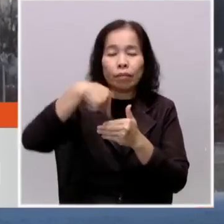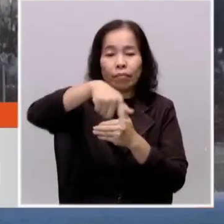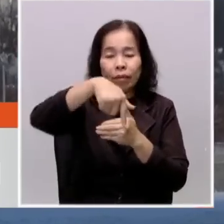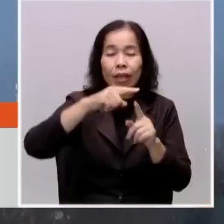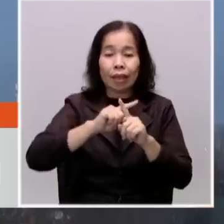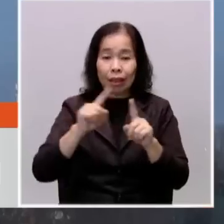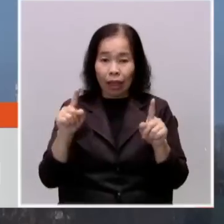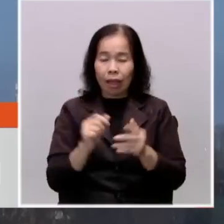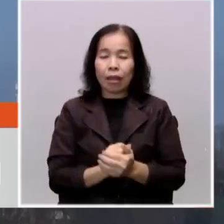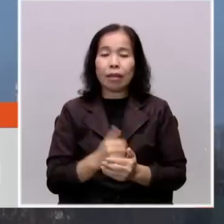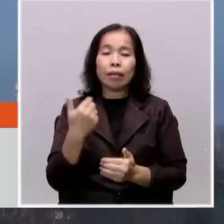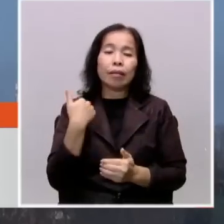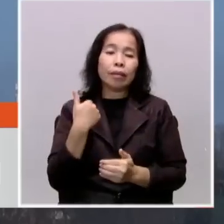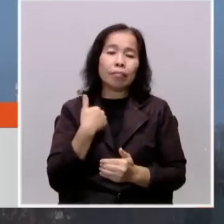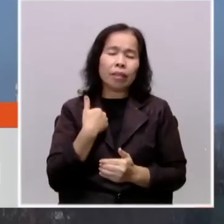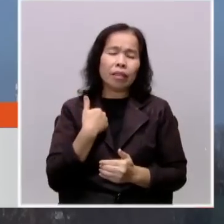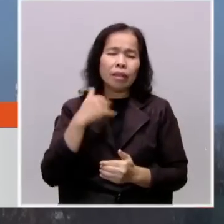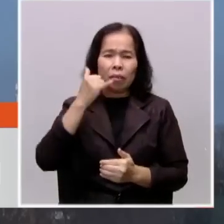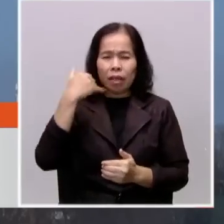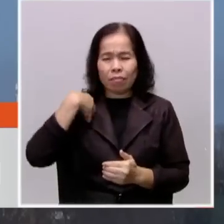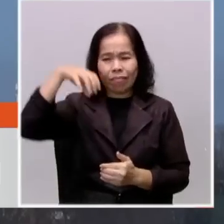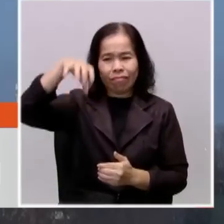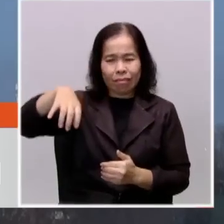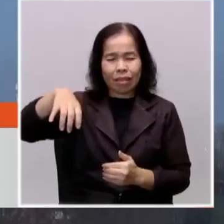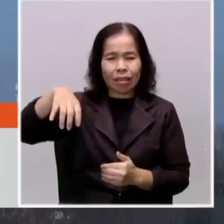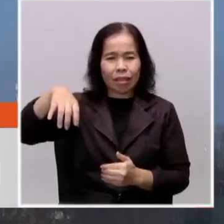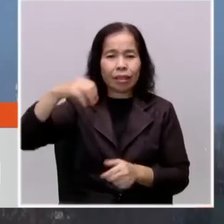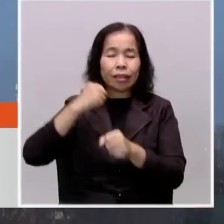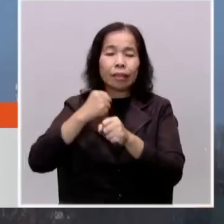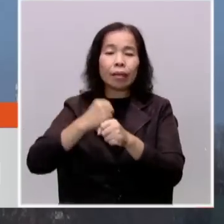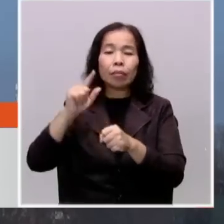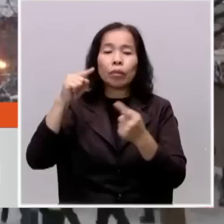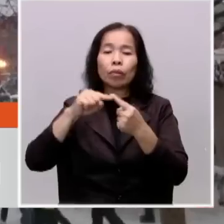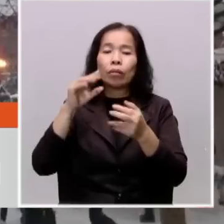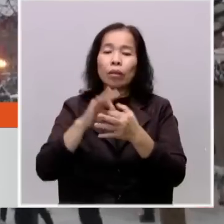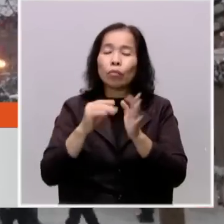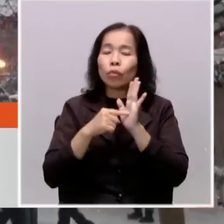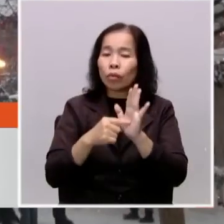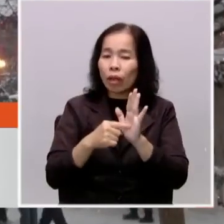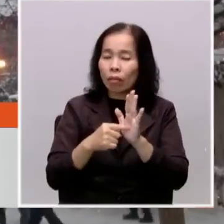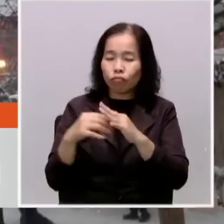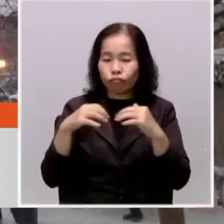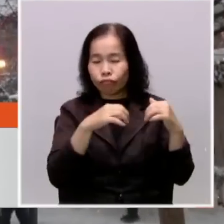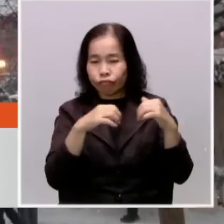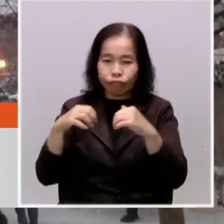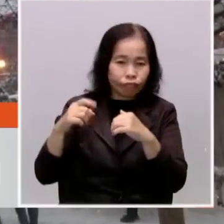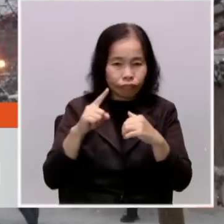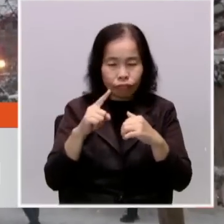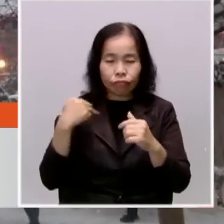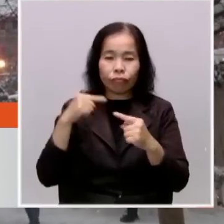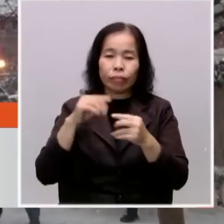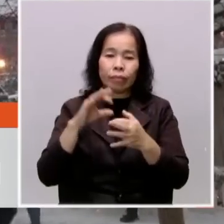แต่ว่าในเครมลินเองก็มีอีกสนามรบหนึ่งที่กำลังดุเดือดค่ะก็คือการแย่งชิงกันที่จะเข้าถึงเข้าใ